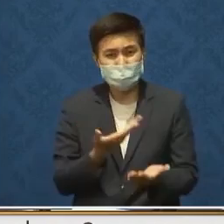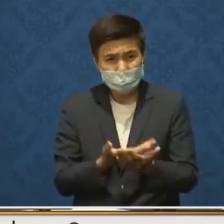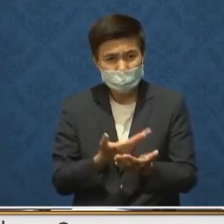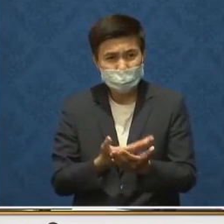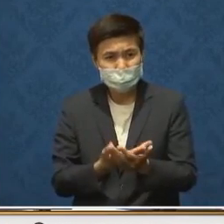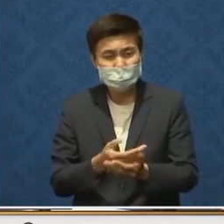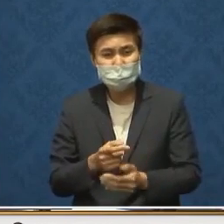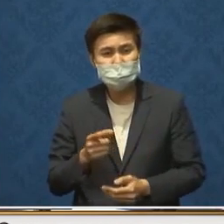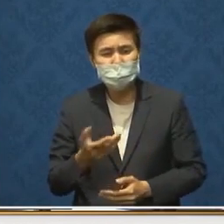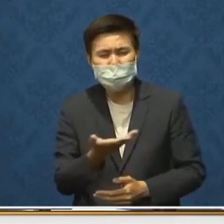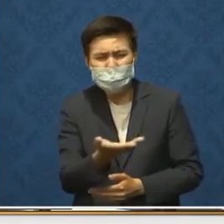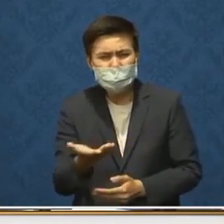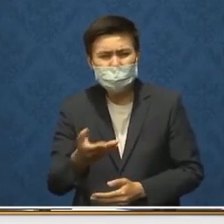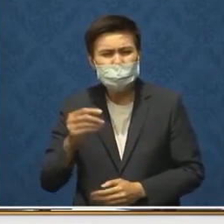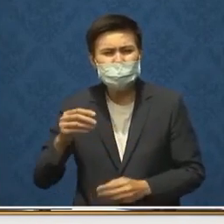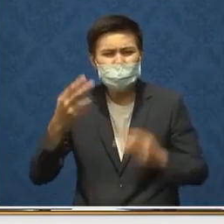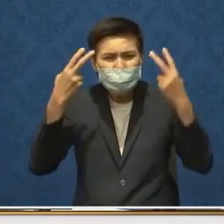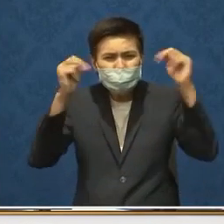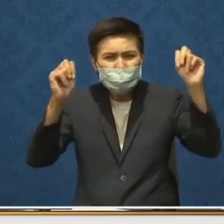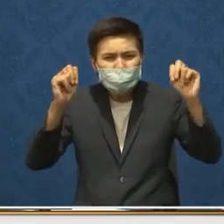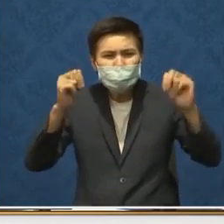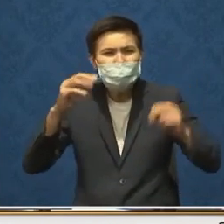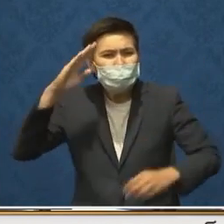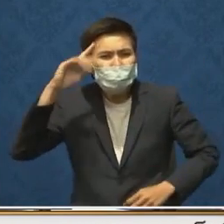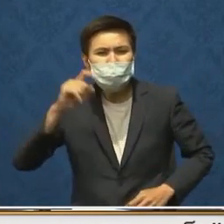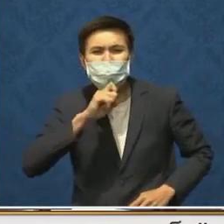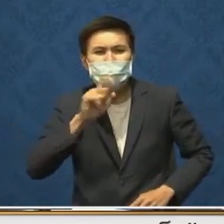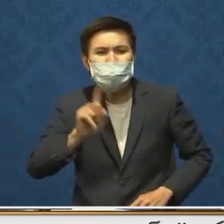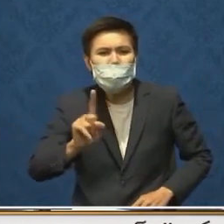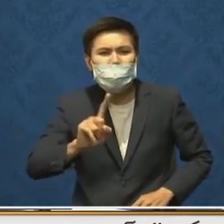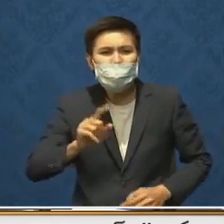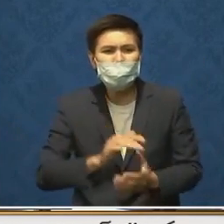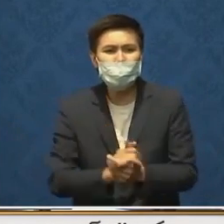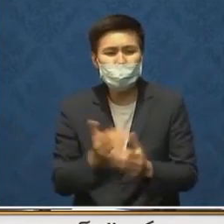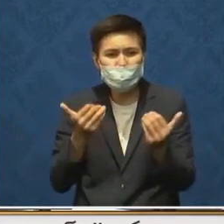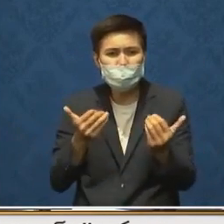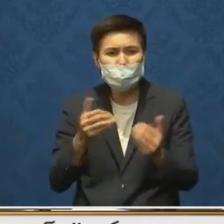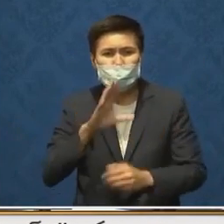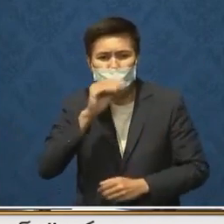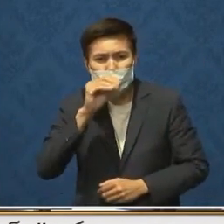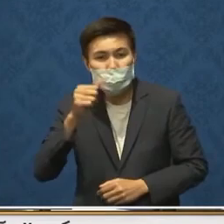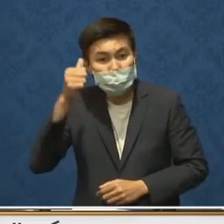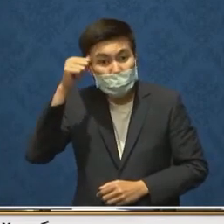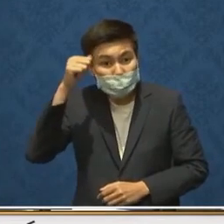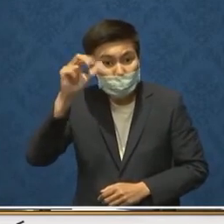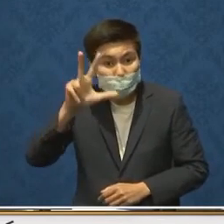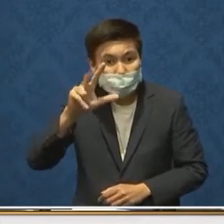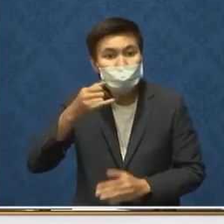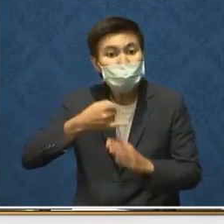ท่หายกอยู่ไหน ฟันะว่า ถ้ท่านพูเรื่นี้ ไป 3 วัจบ กลาพูดไหม